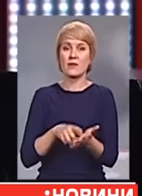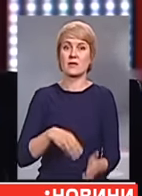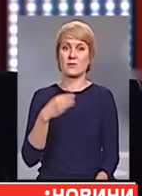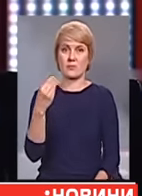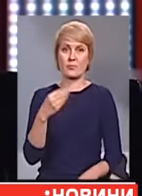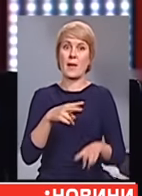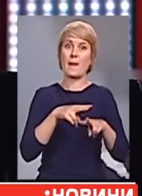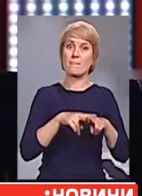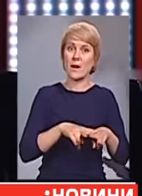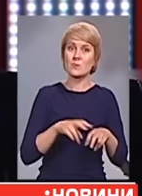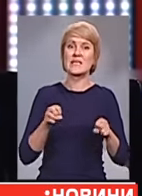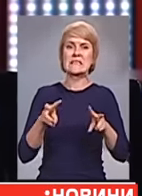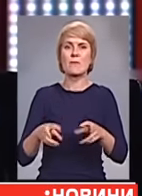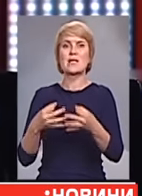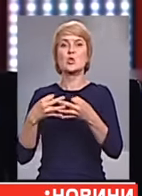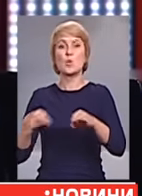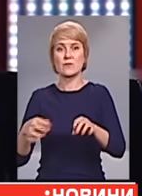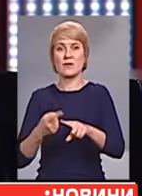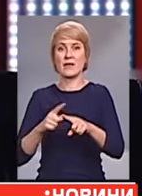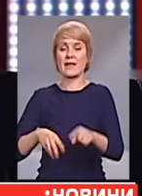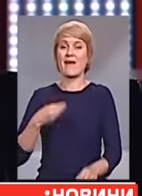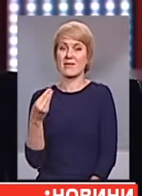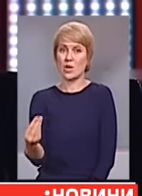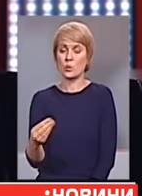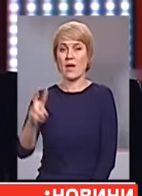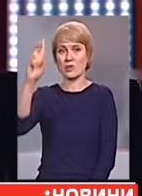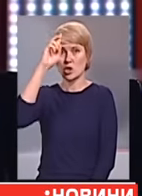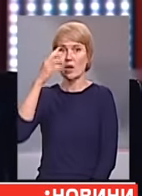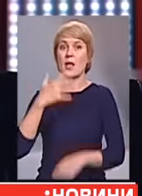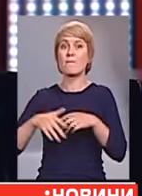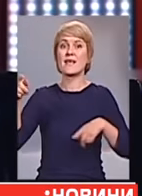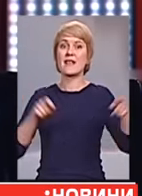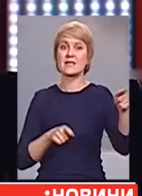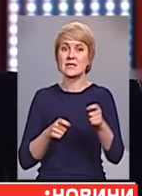паспорт та спецдозвіл, який видають в Державній міграційній службі.